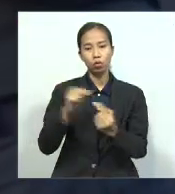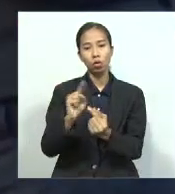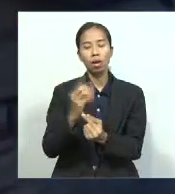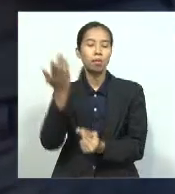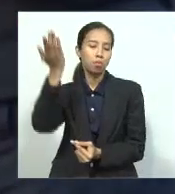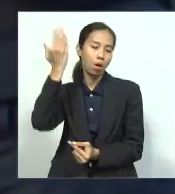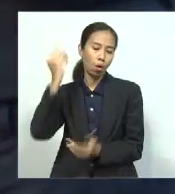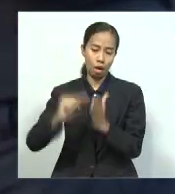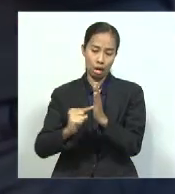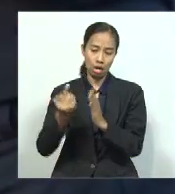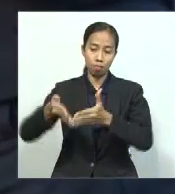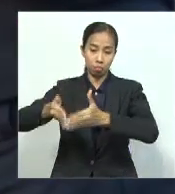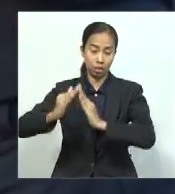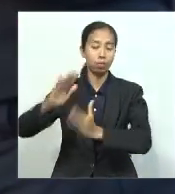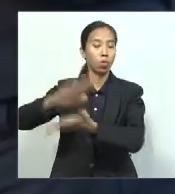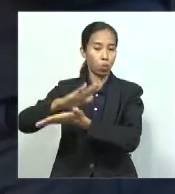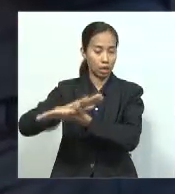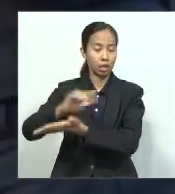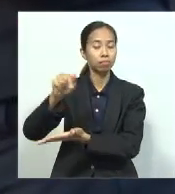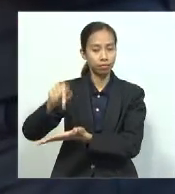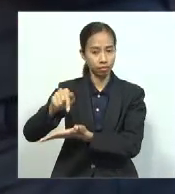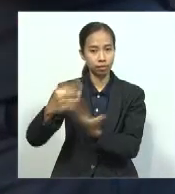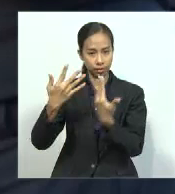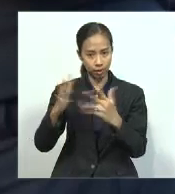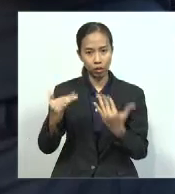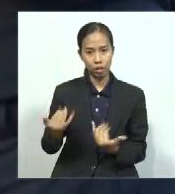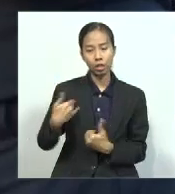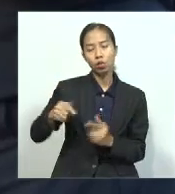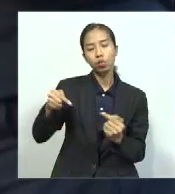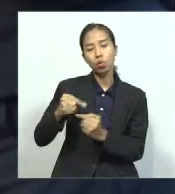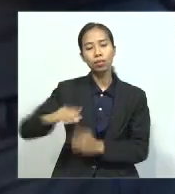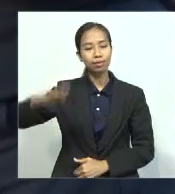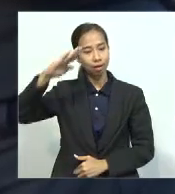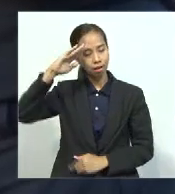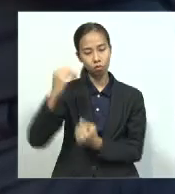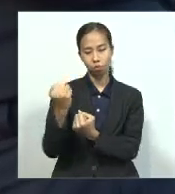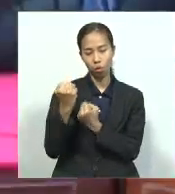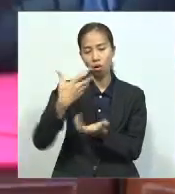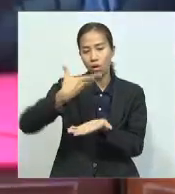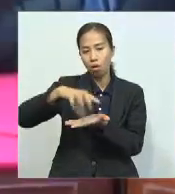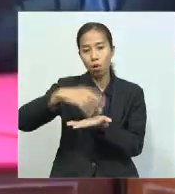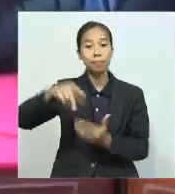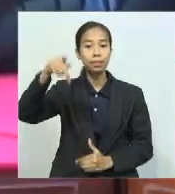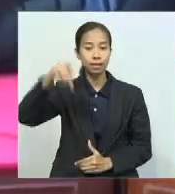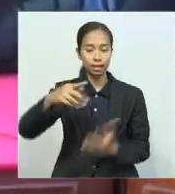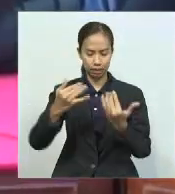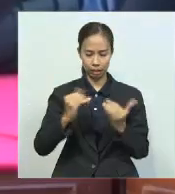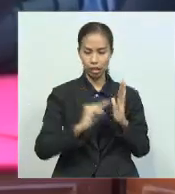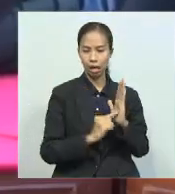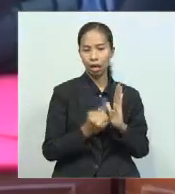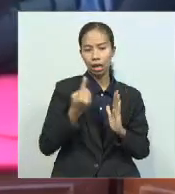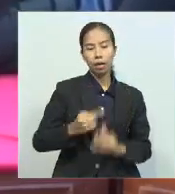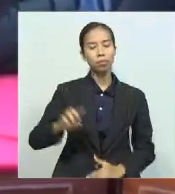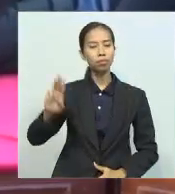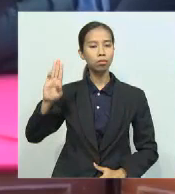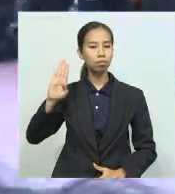ายร้อยพระจุลจอมเกล้าก่อนการประชุมผู้บังคับหน่วยขึ้นตรงกองทัพบกวาระพิเศษซึ่งก็นับเป็นครั้งแรกที่มีการปฏิญาณต